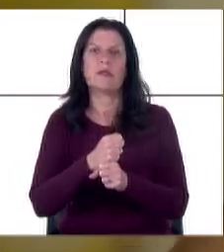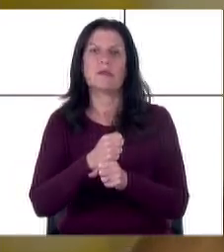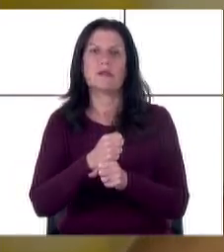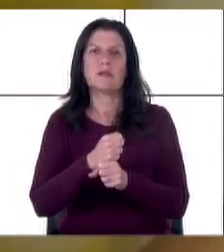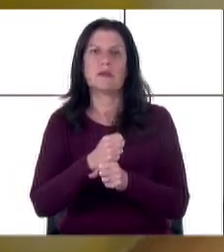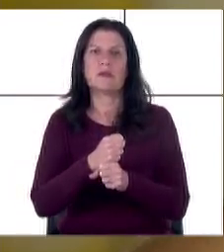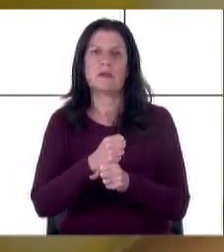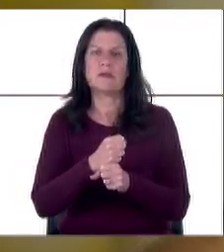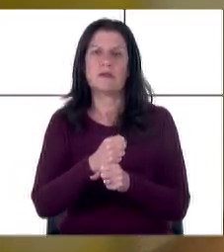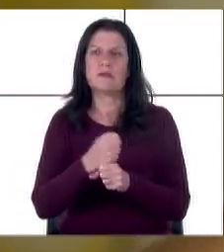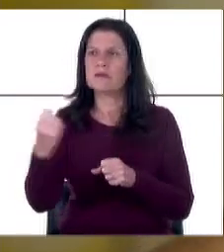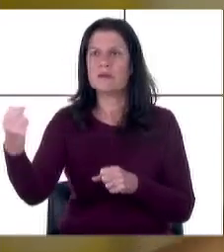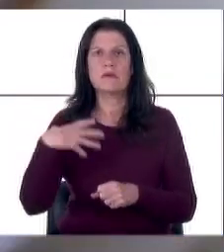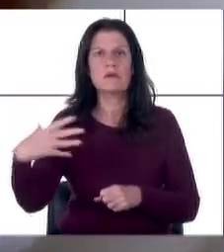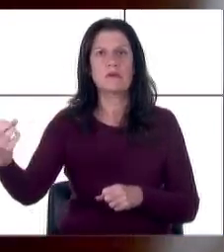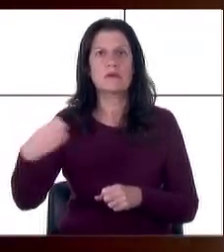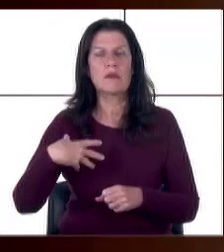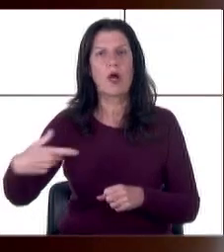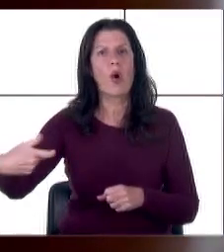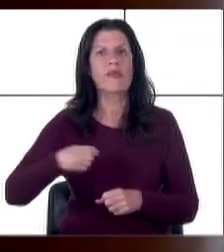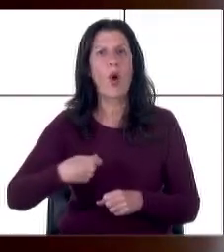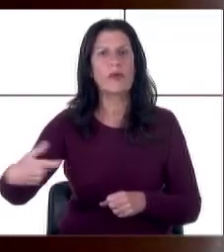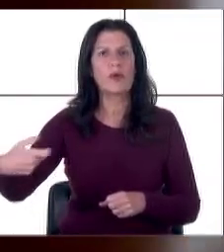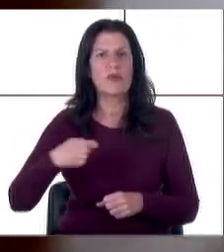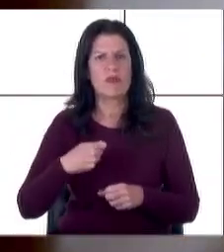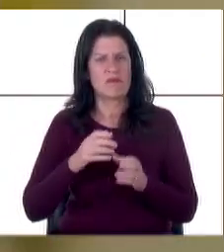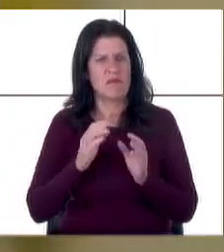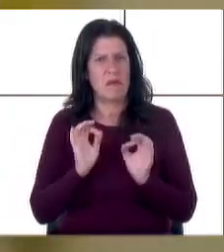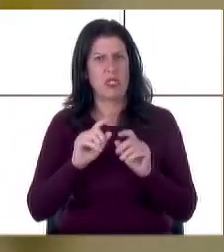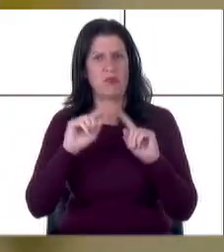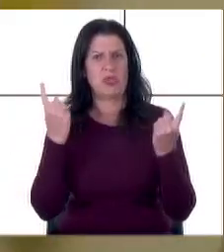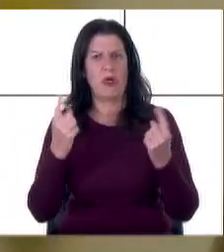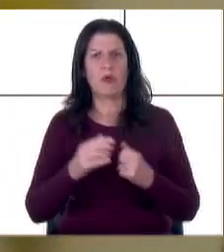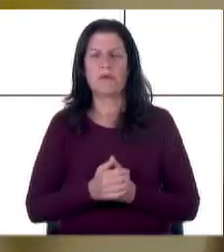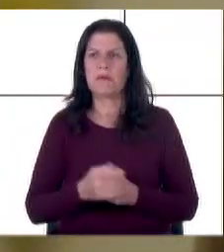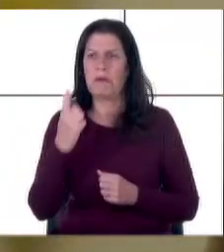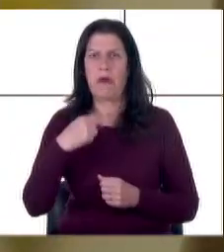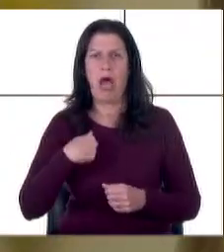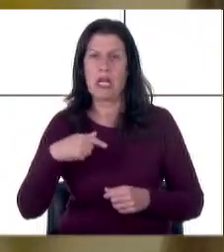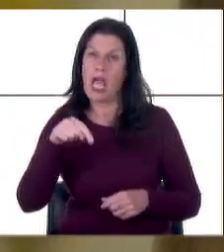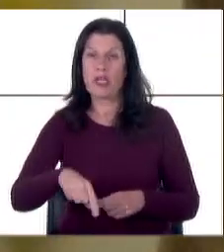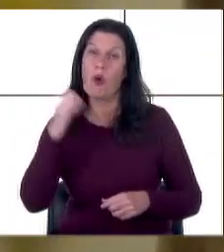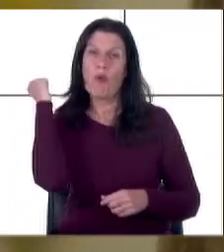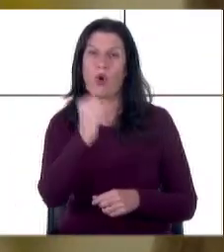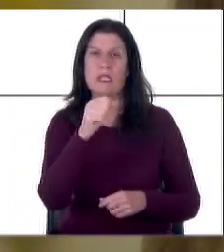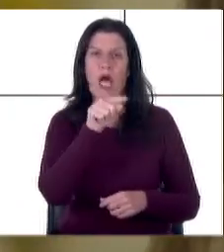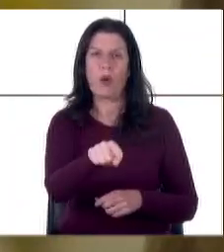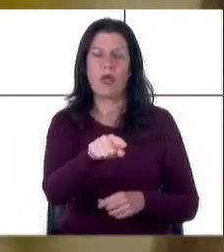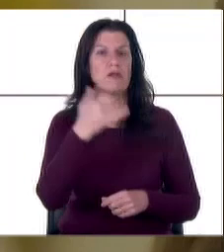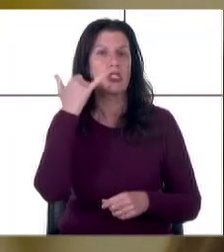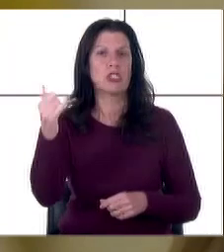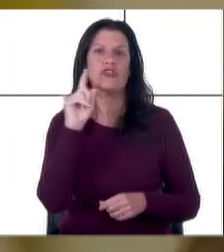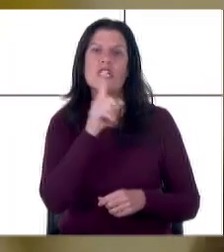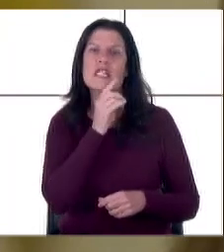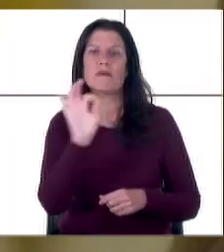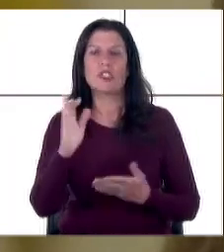ואני מתחילה לקבל ממנו הודעות נורא נורא מוזרות. אני היום רוצח אותך, תתקשרי לאימא שלך שתכין בגדים שחורים